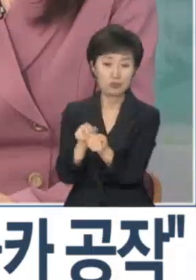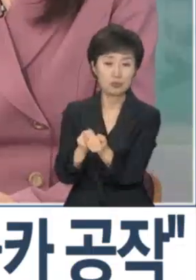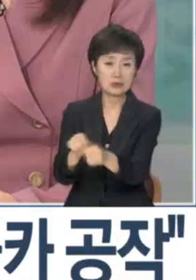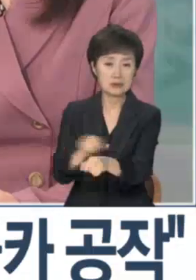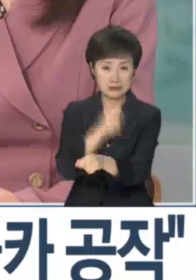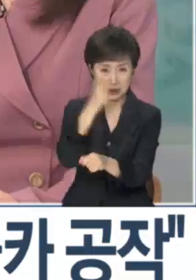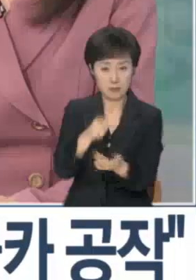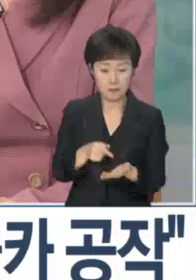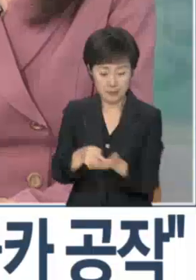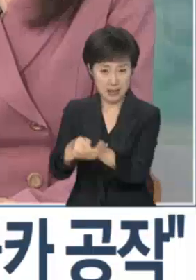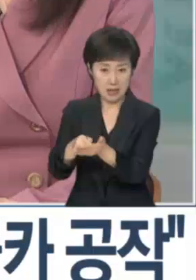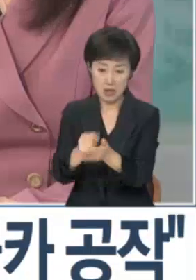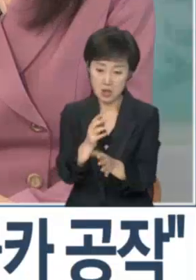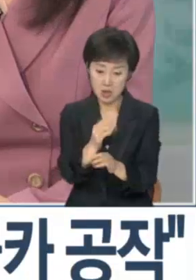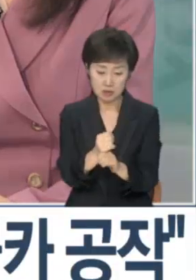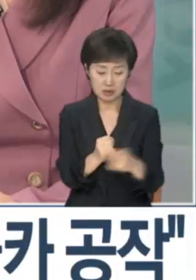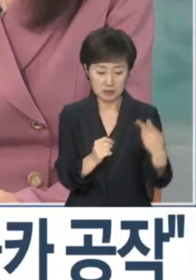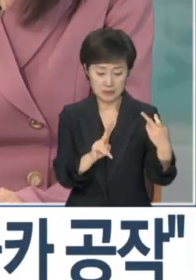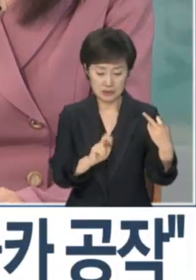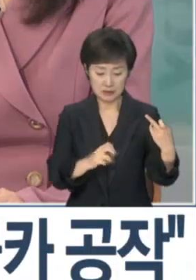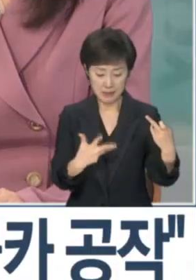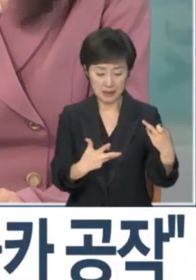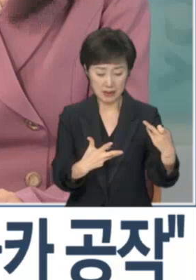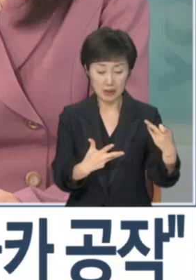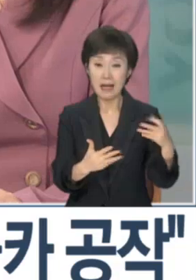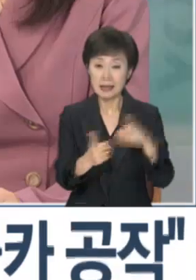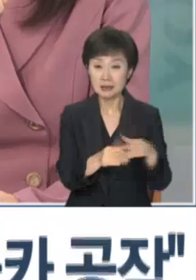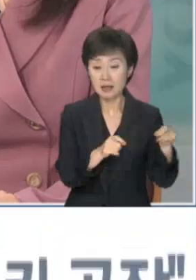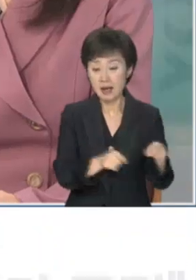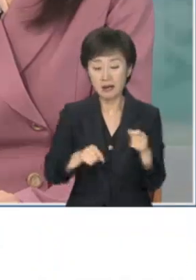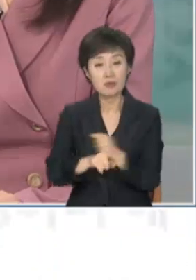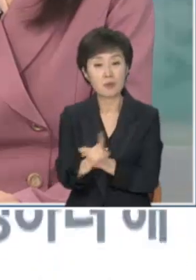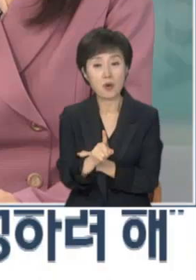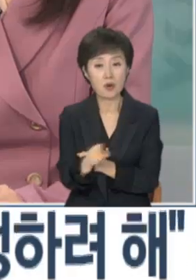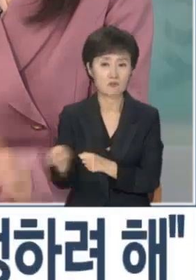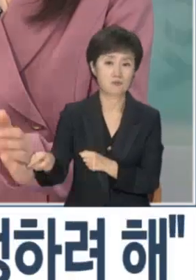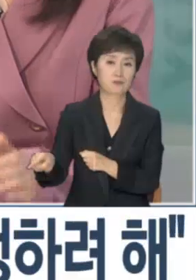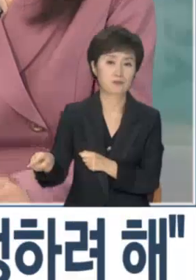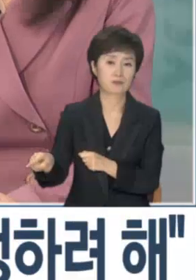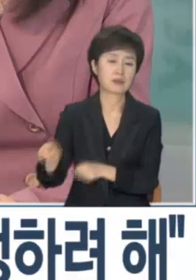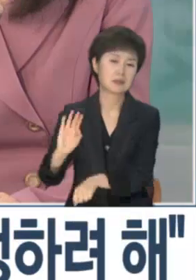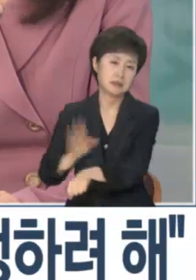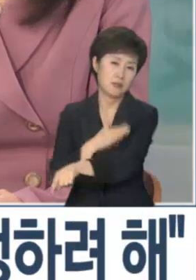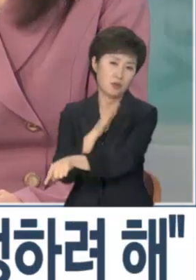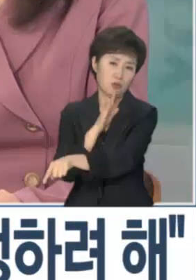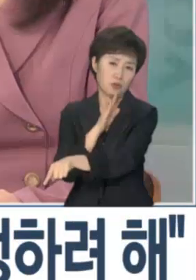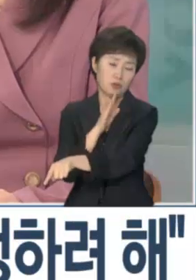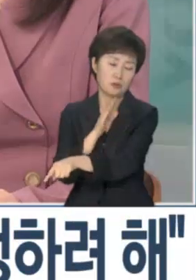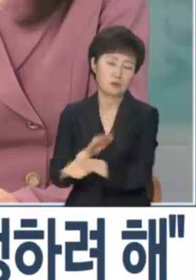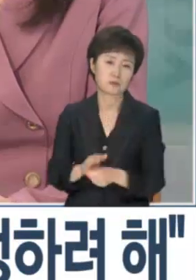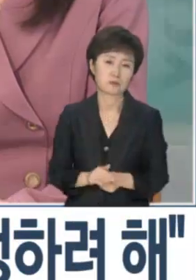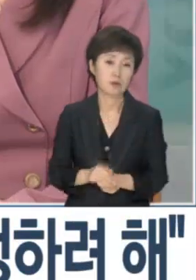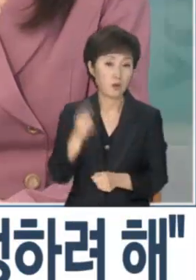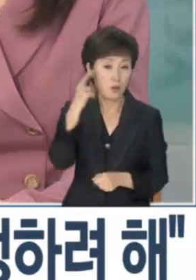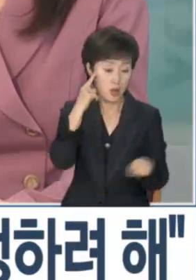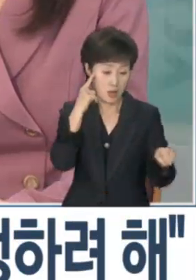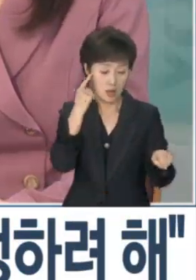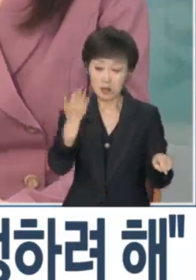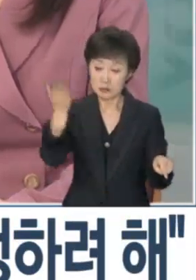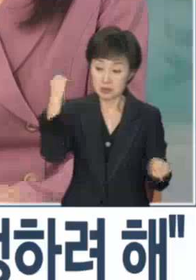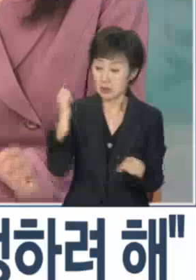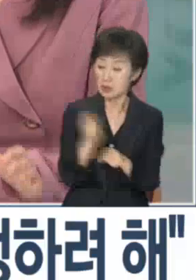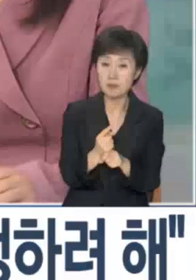특검이 결국 12월 28일까지 오게 된 것은 국민의힘에게서 훨씬 더 책임이 크다라고 생각이 듭니다. 야당으로서는